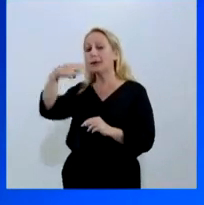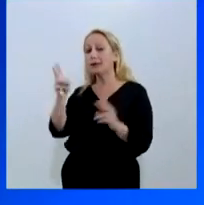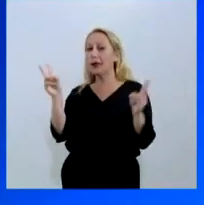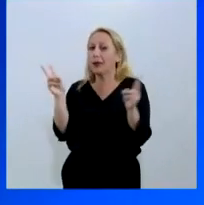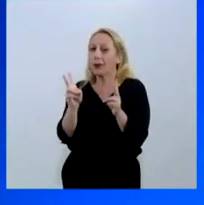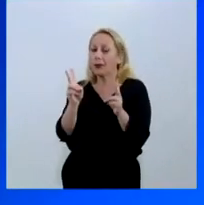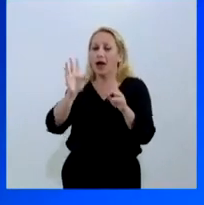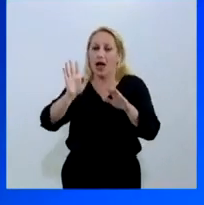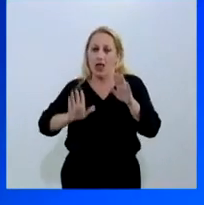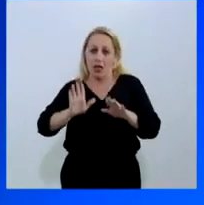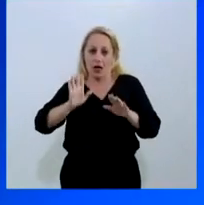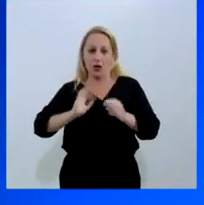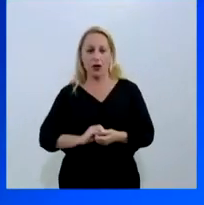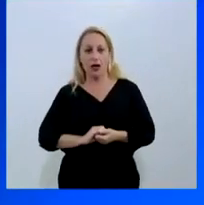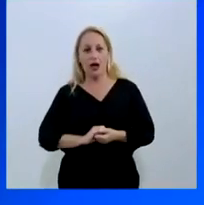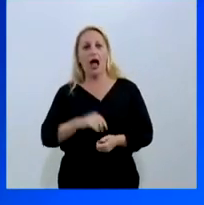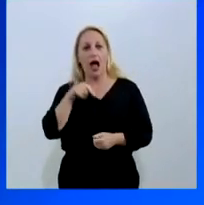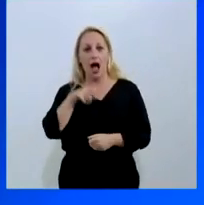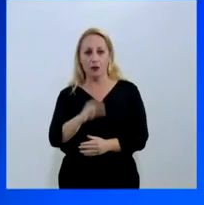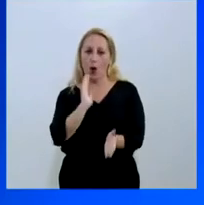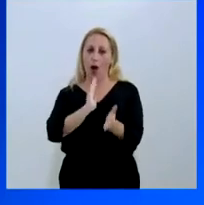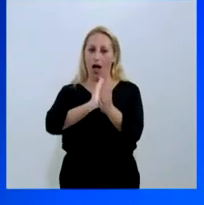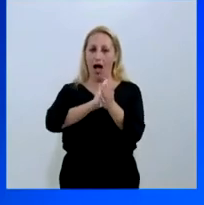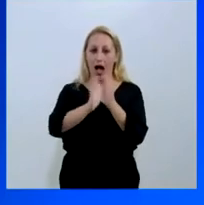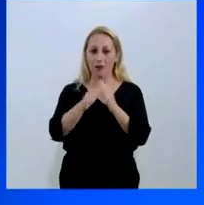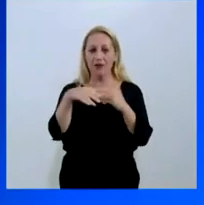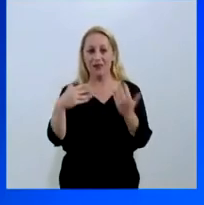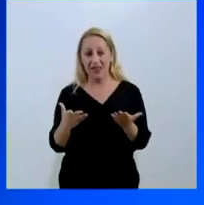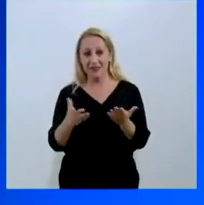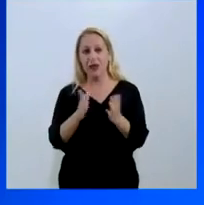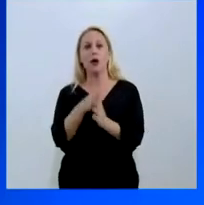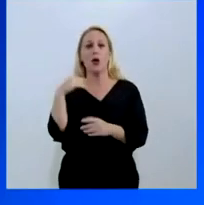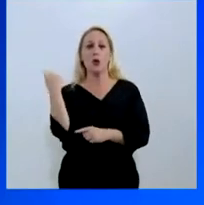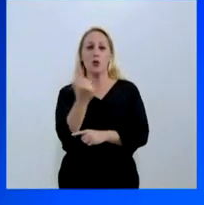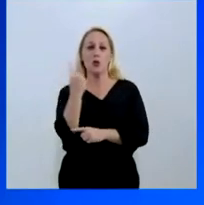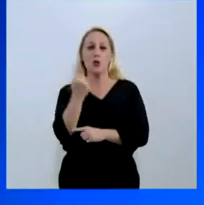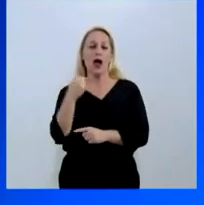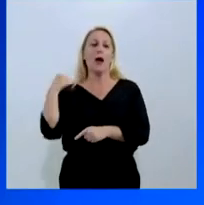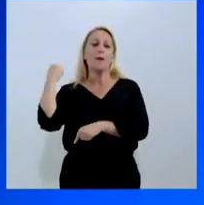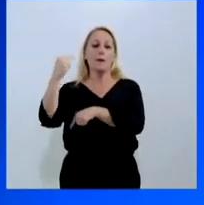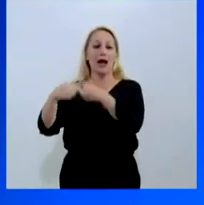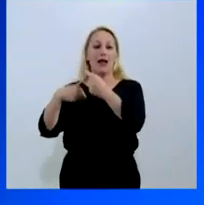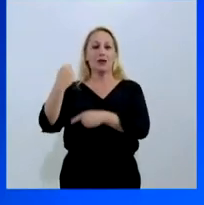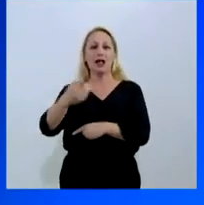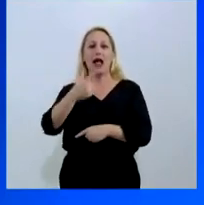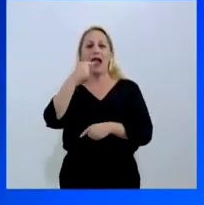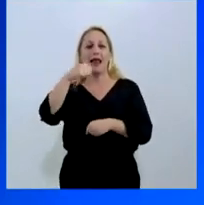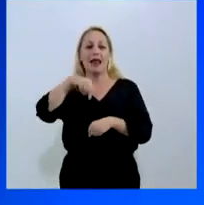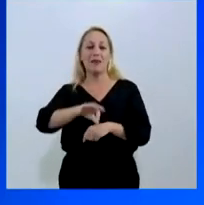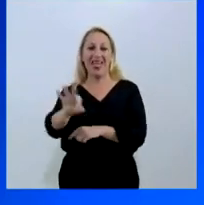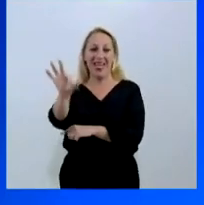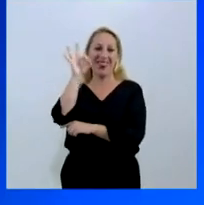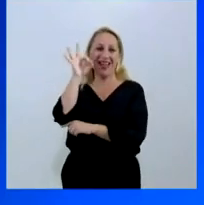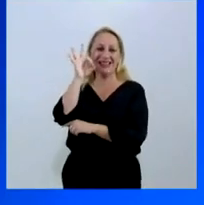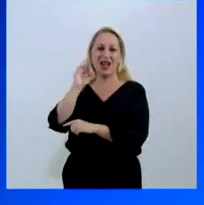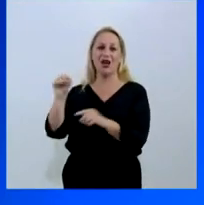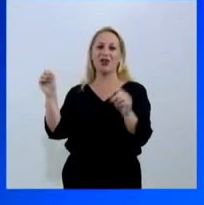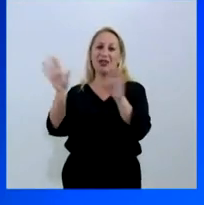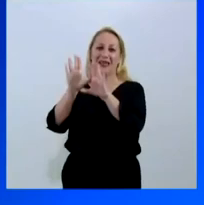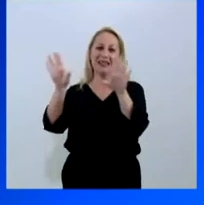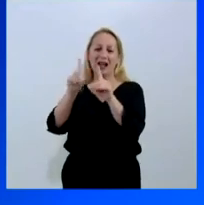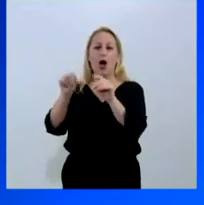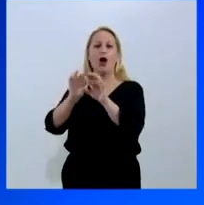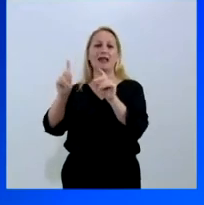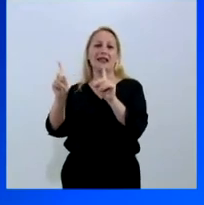απαντήσεων. Χωρίς λοιπόν να χάνουμε χρόνο, αν και παραδοσιακά ξεκινάμε από κάποιο μέσο της Θεσσαλονίκης, θα μας